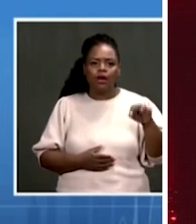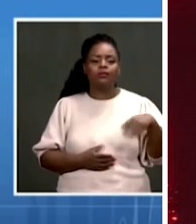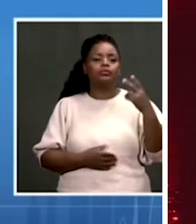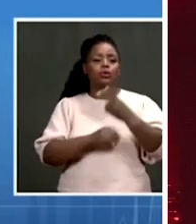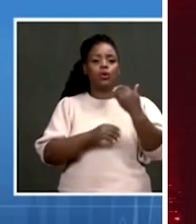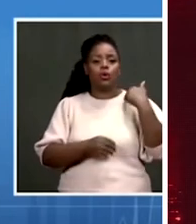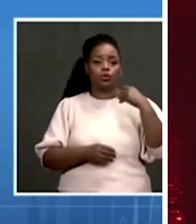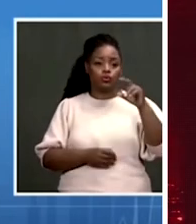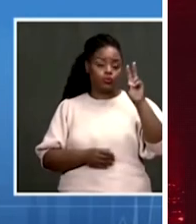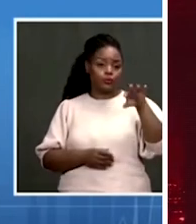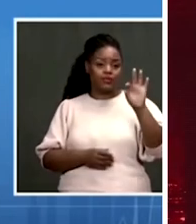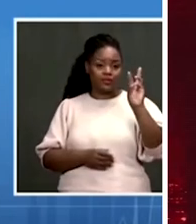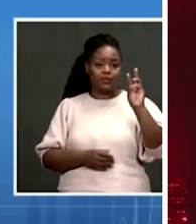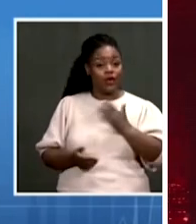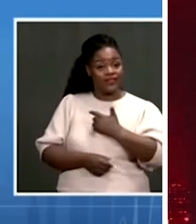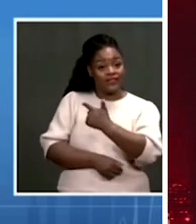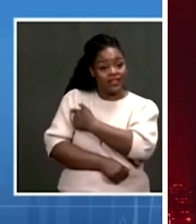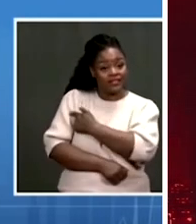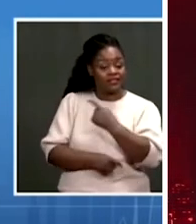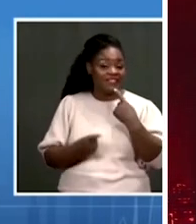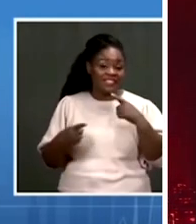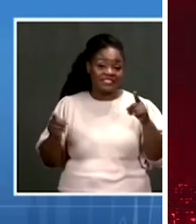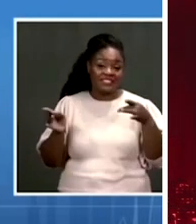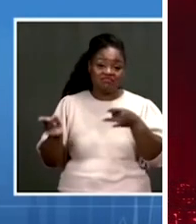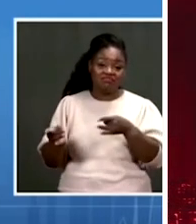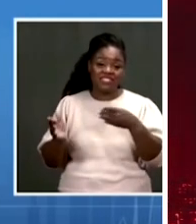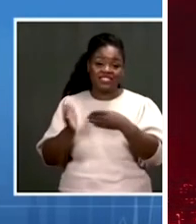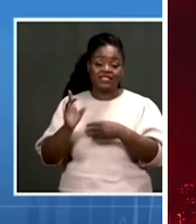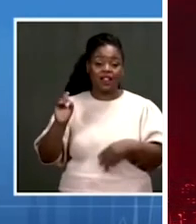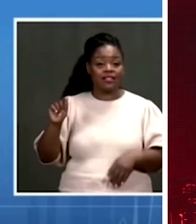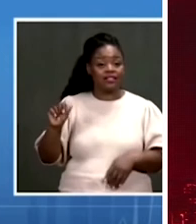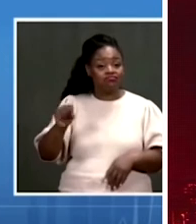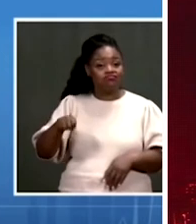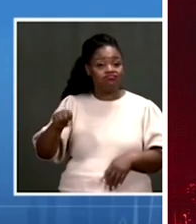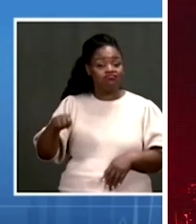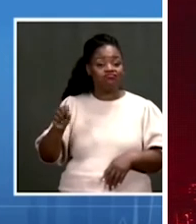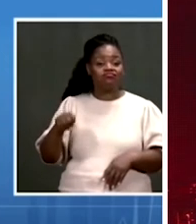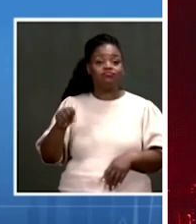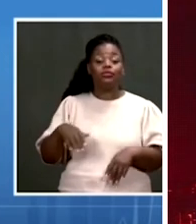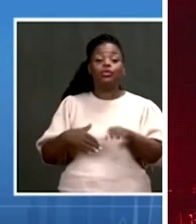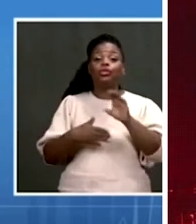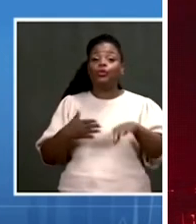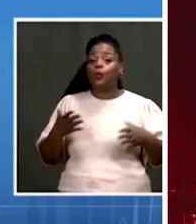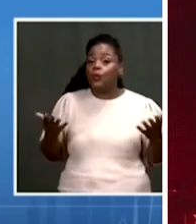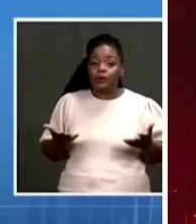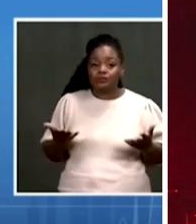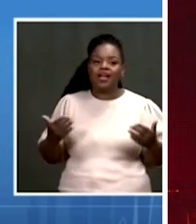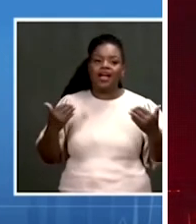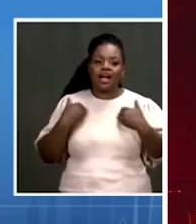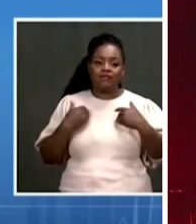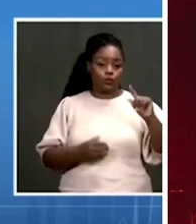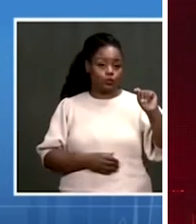aktardı bugün tabi öte yandan Fatih Delta varyantın Amerika'nın sınırları içinde Corona virüsü ortadan